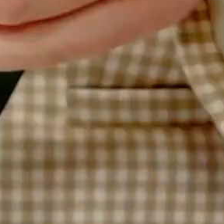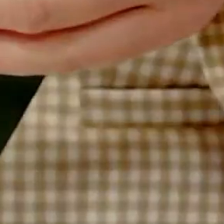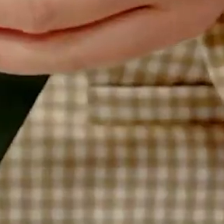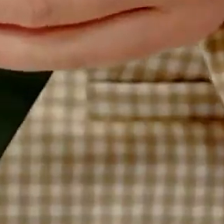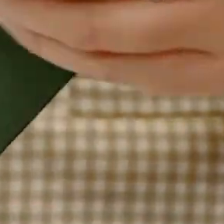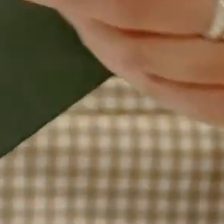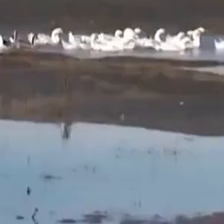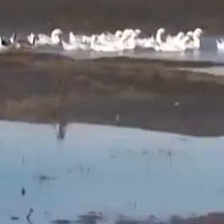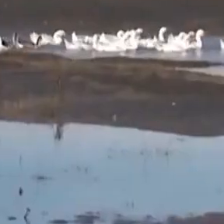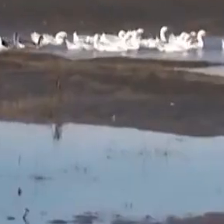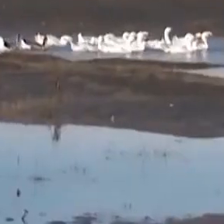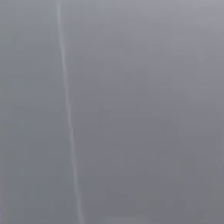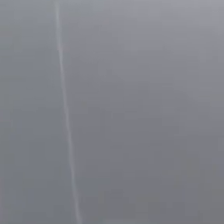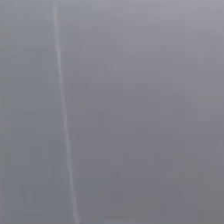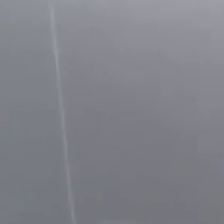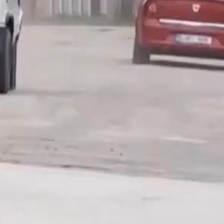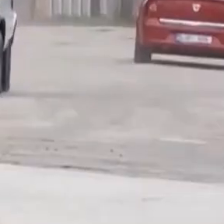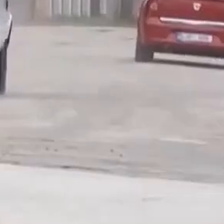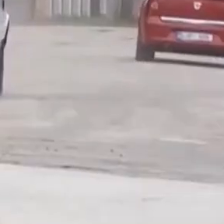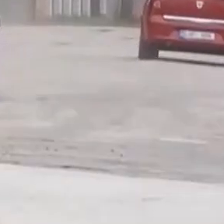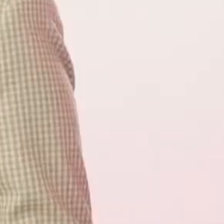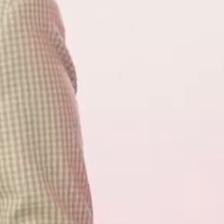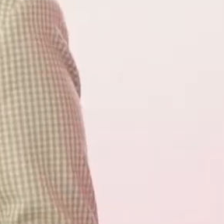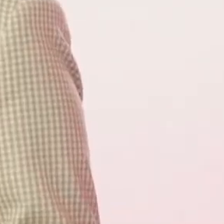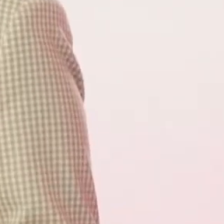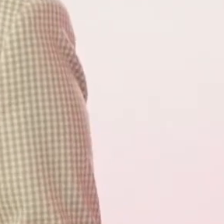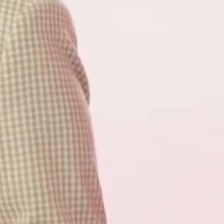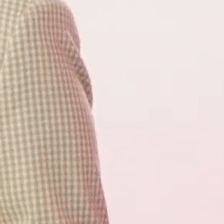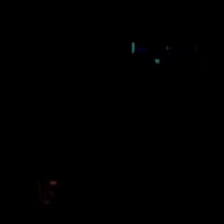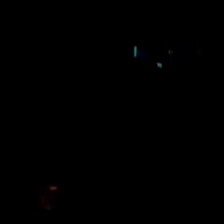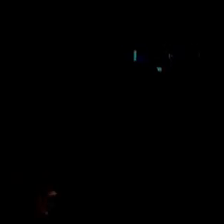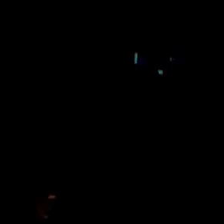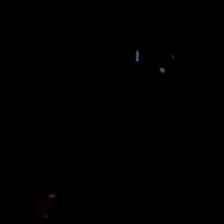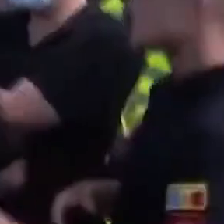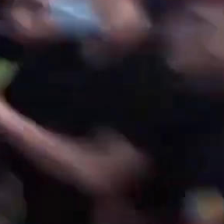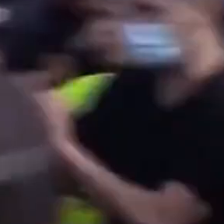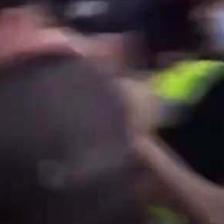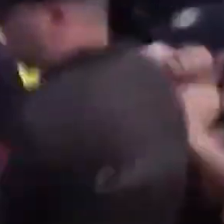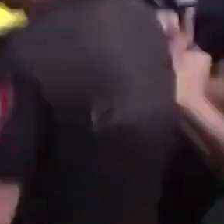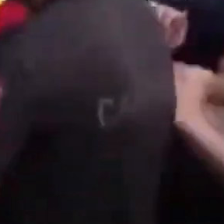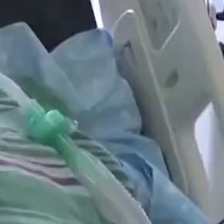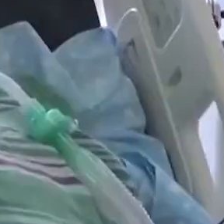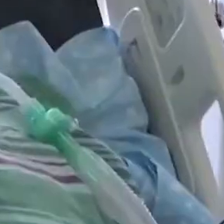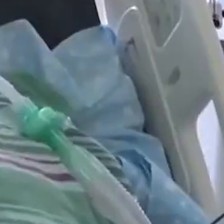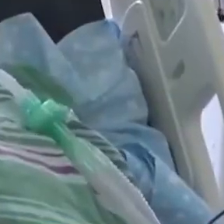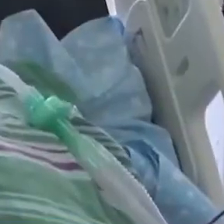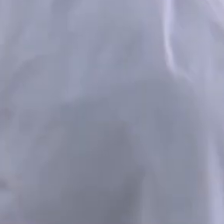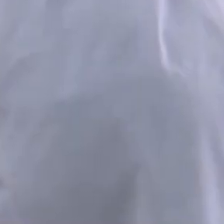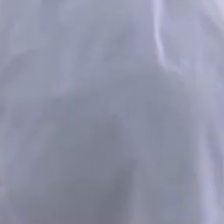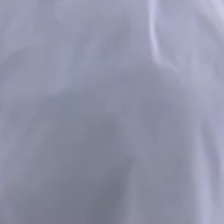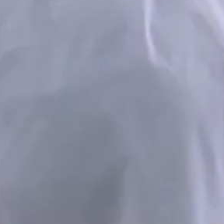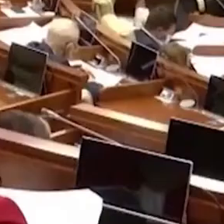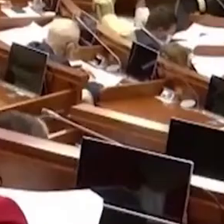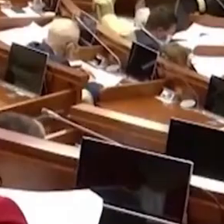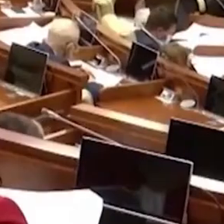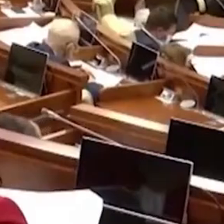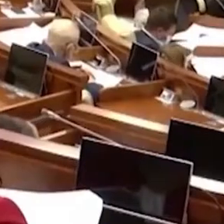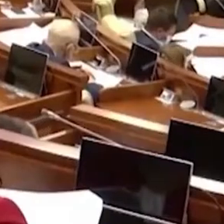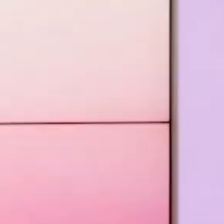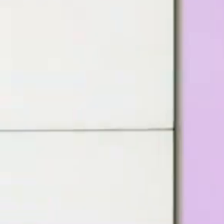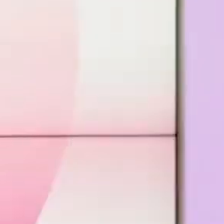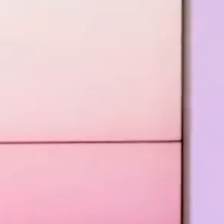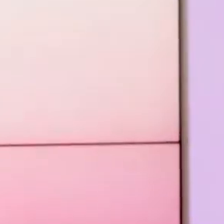astă iernii foarte cadouri iute hrean să fiu exclusă decenii de a